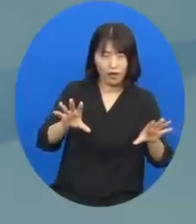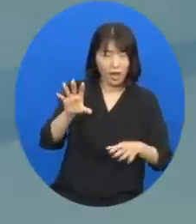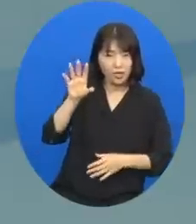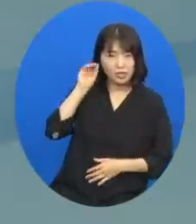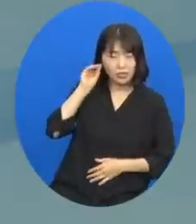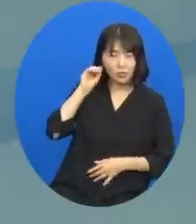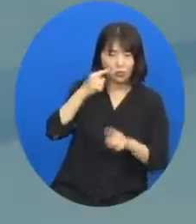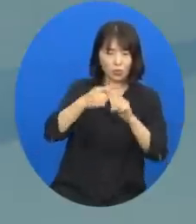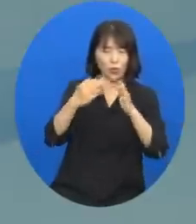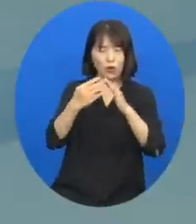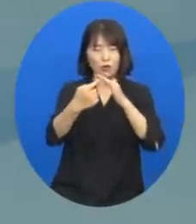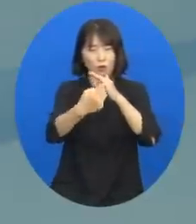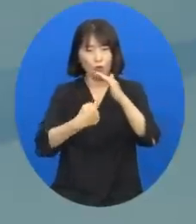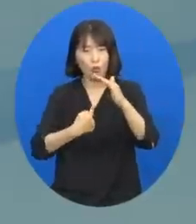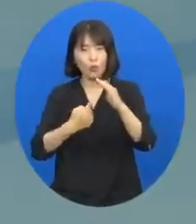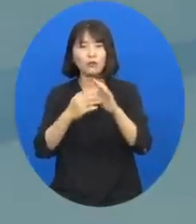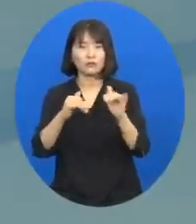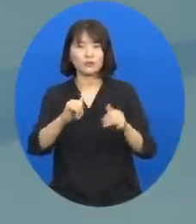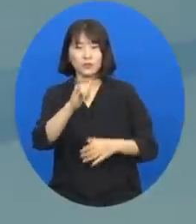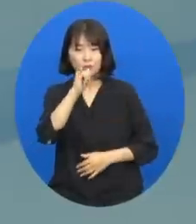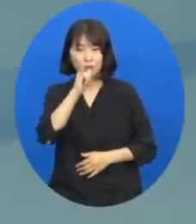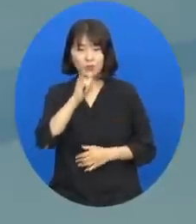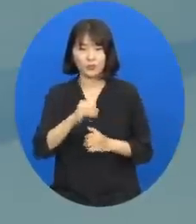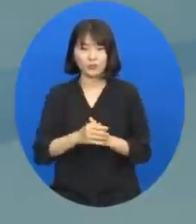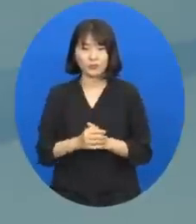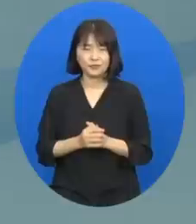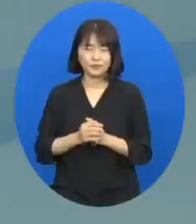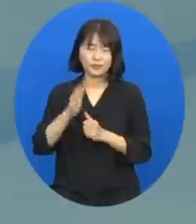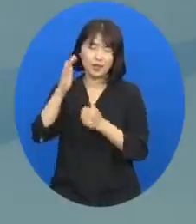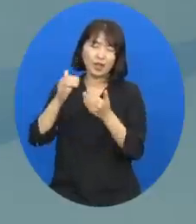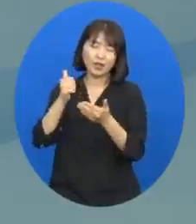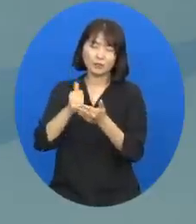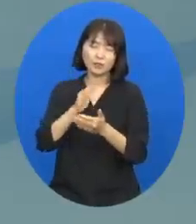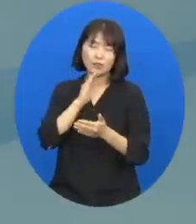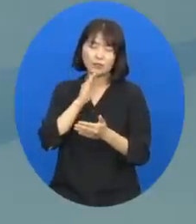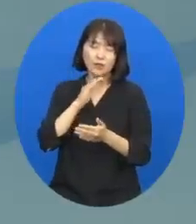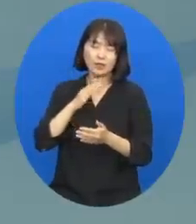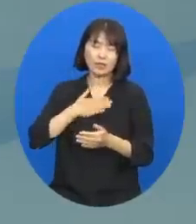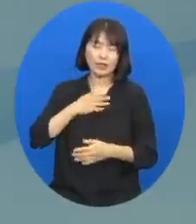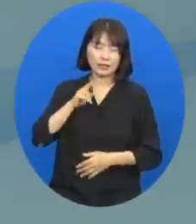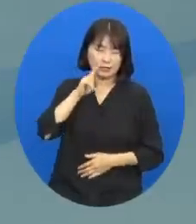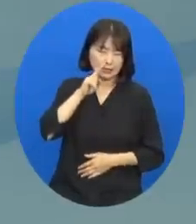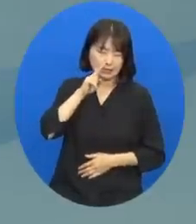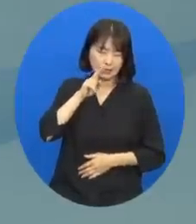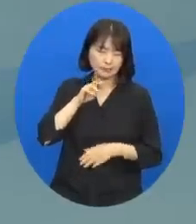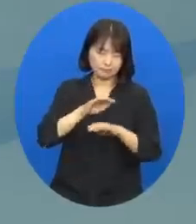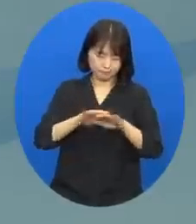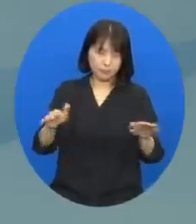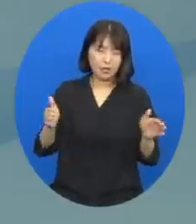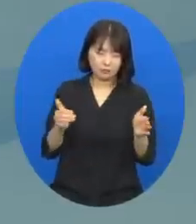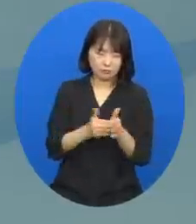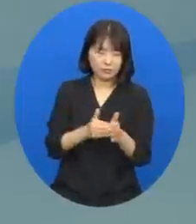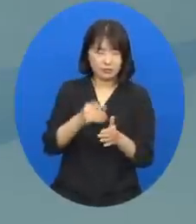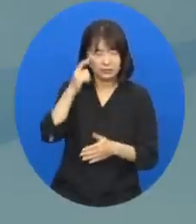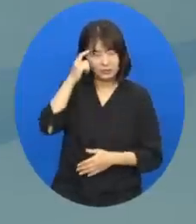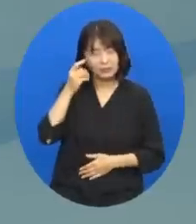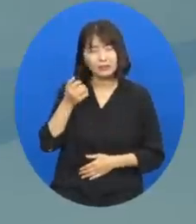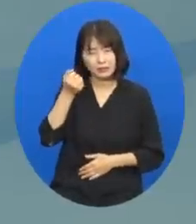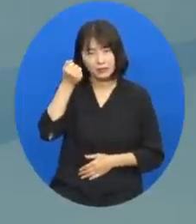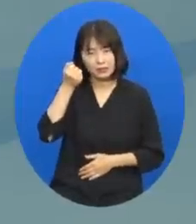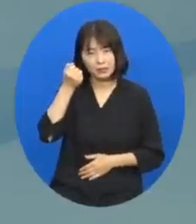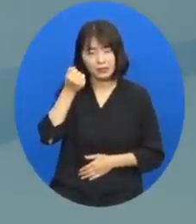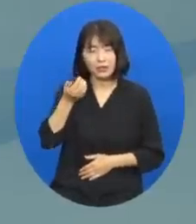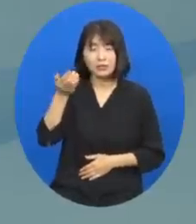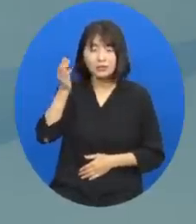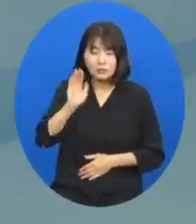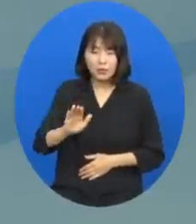하나님께서 아 정말 그때 그것을 다뤄 주셨고 해결해 주셨군요 아 물론 계속 마귀는 요 저를 공격합니다